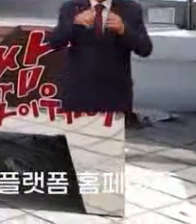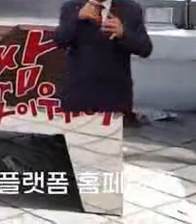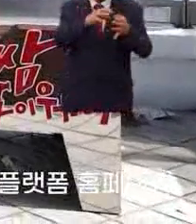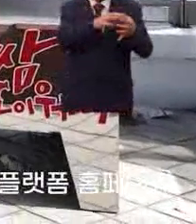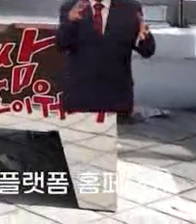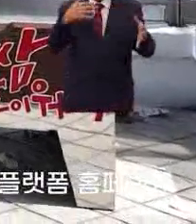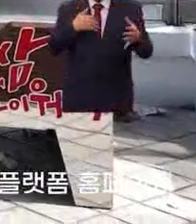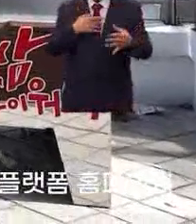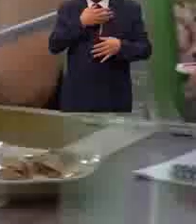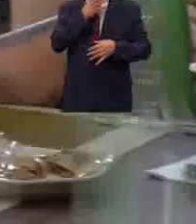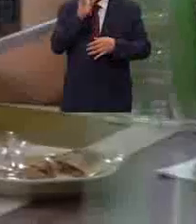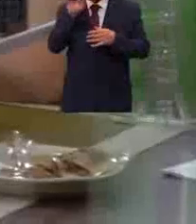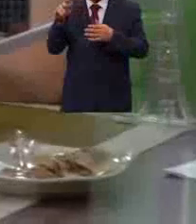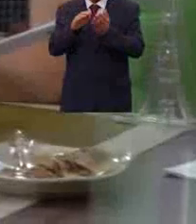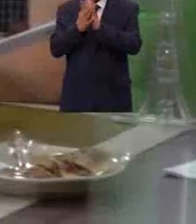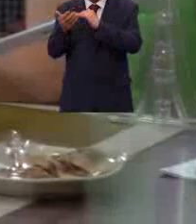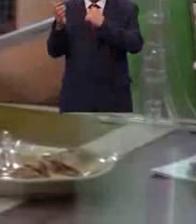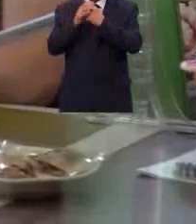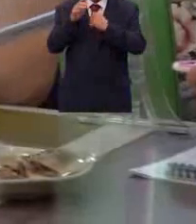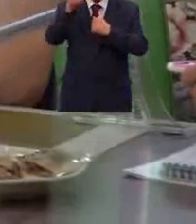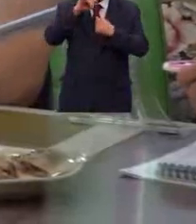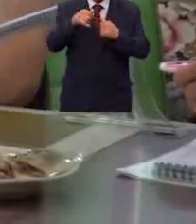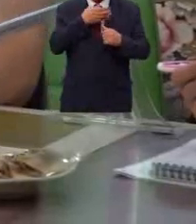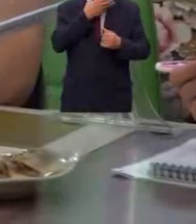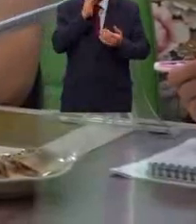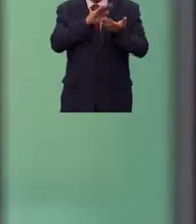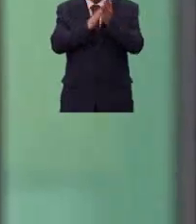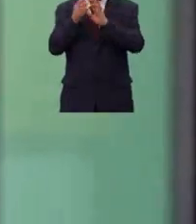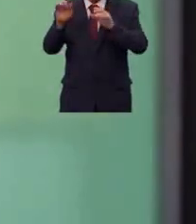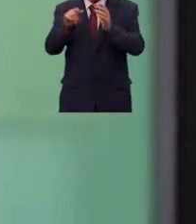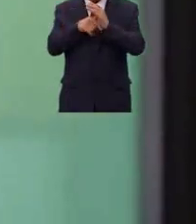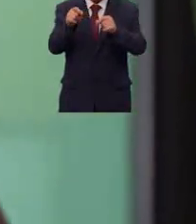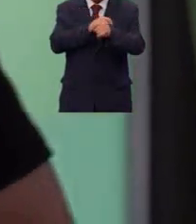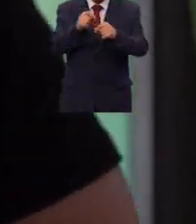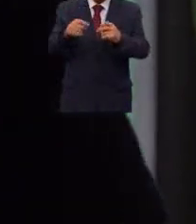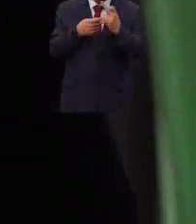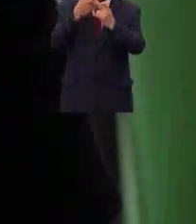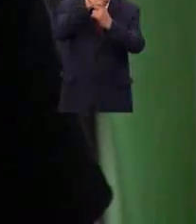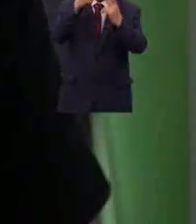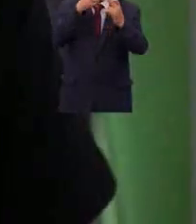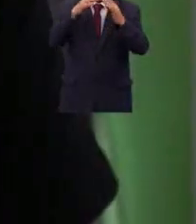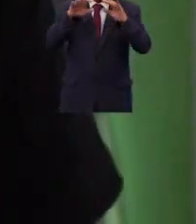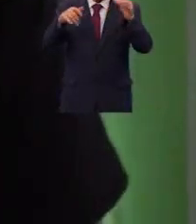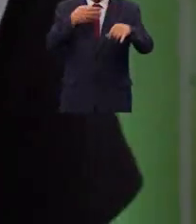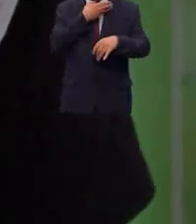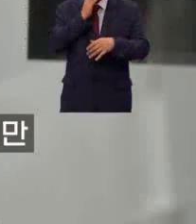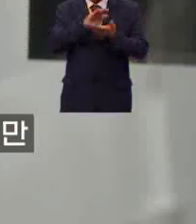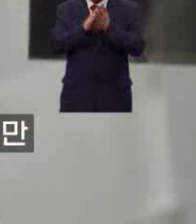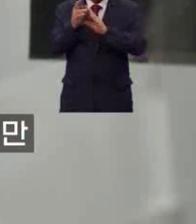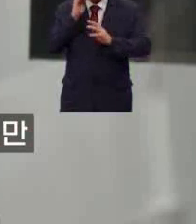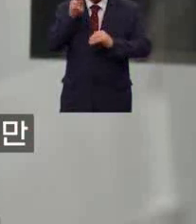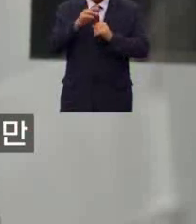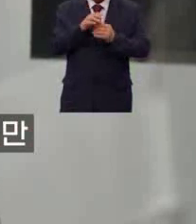무관심과 노쇠화라고 생각을 합니다. 전국적으로 고령화는 어쩔 수 없는 시대의 흐름이지만 특히나 삼복도로 마을의 고령화는 정말 심각한 수준입니다.